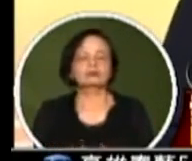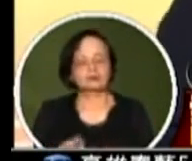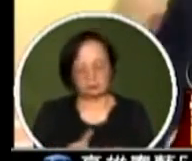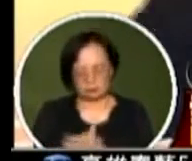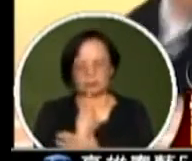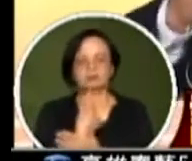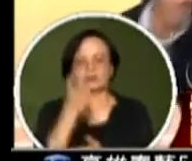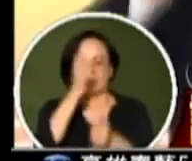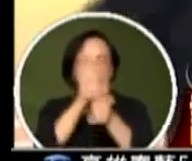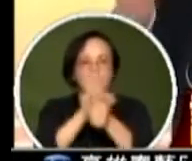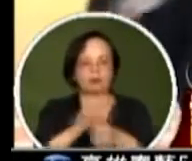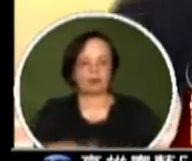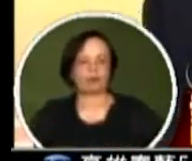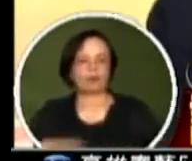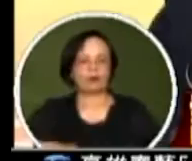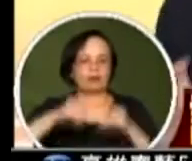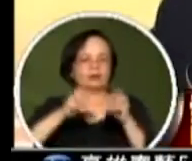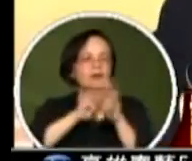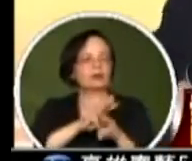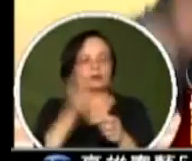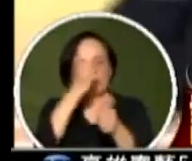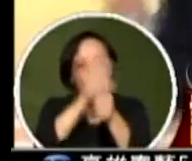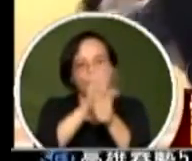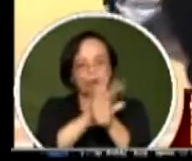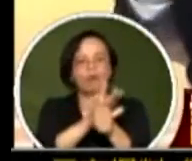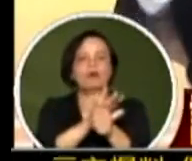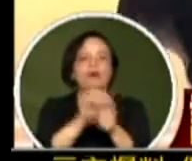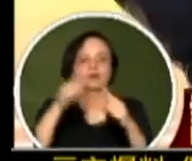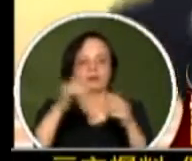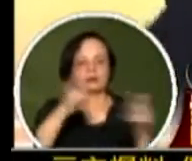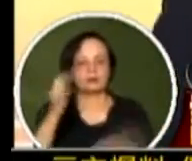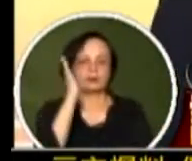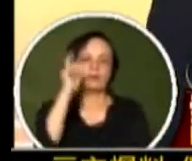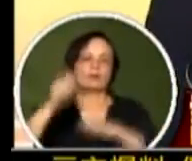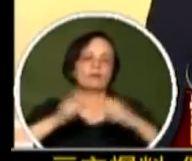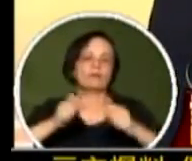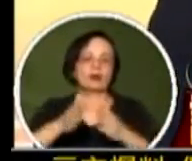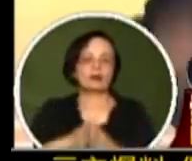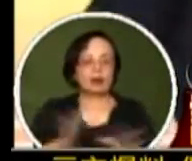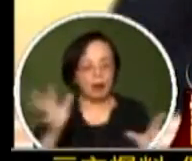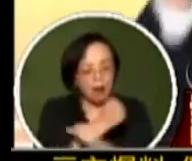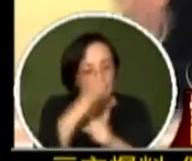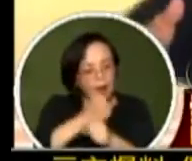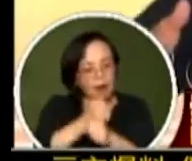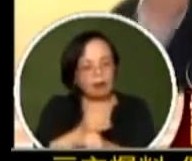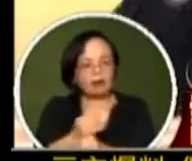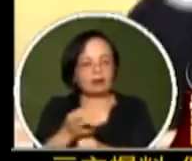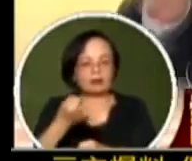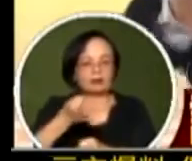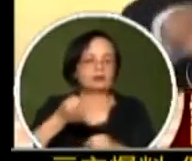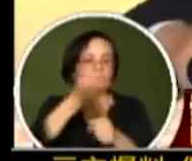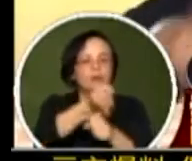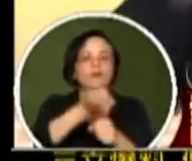个，真的要勇敢提出照顾百姓政策。我之前提出，让失业者发失业津贴，每个月6000块，让这个孩